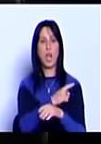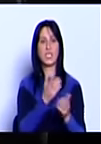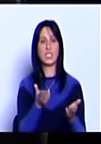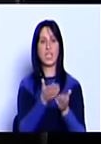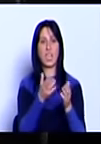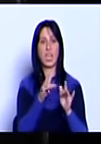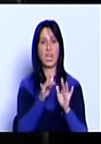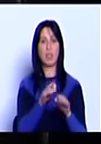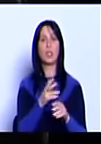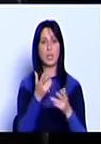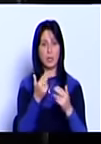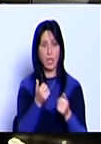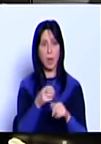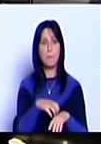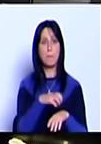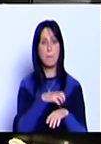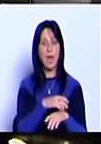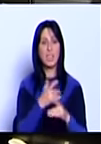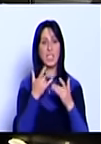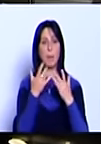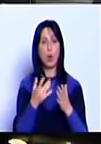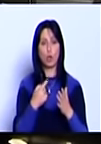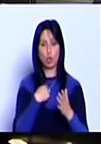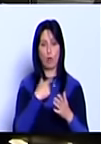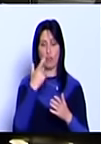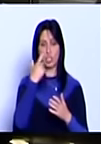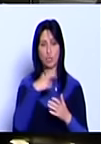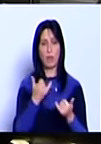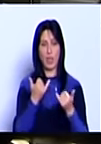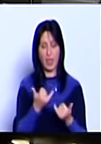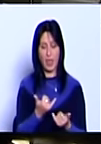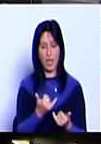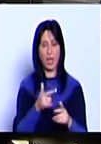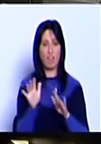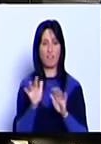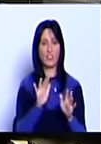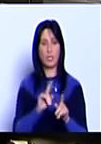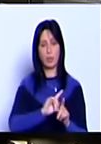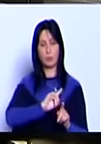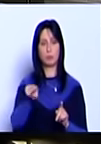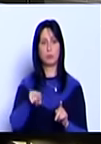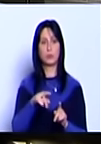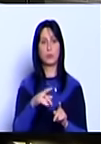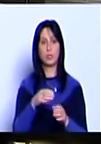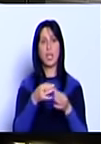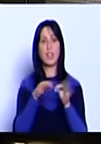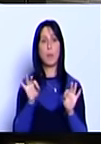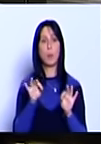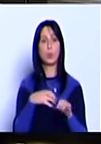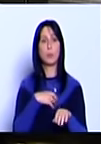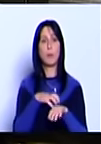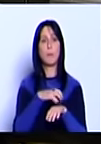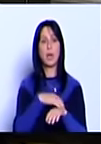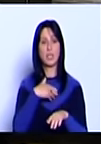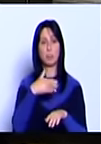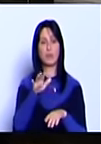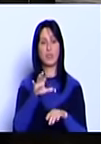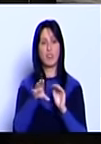ჩემი ძალისხმევა. იბატონო და პარტია მოითხოვა ჩემგან რომ ახლა ამ ვითარებაში, როდესაც პარტია დამოუკიდებლად მედის